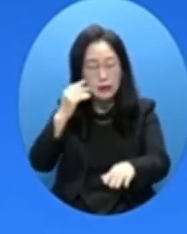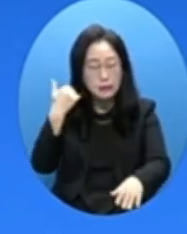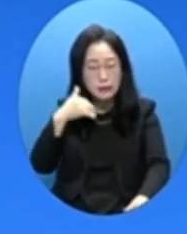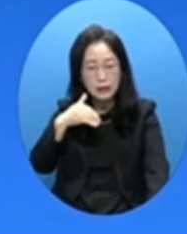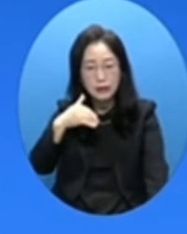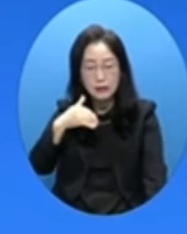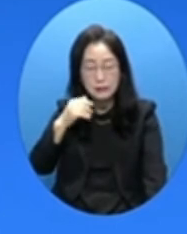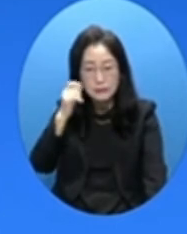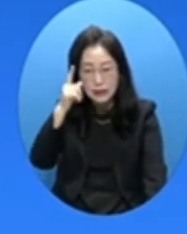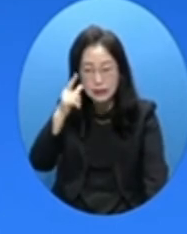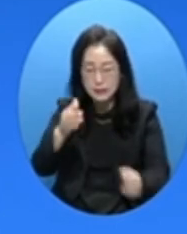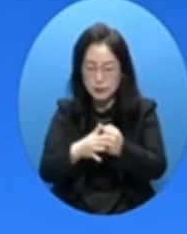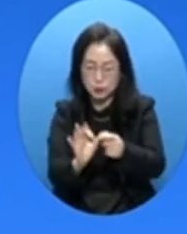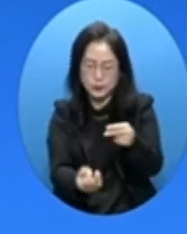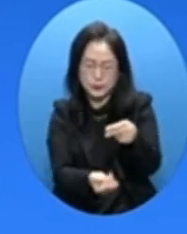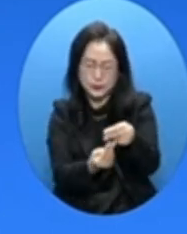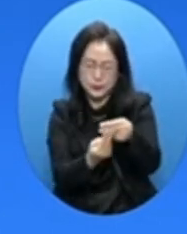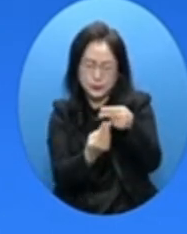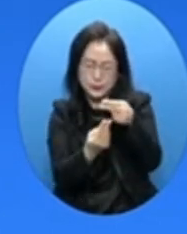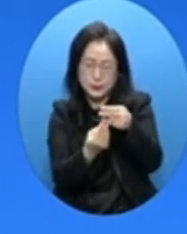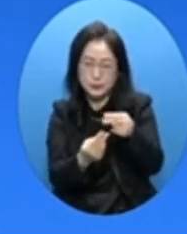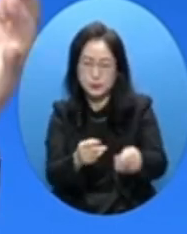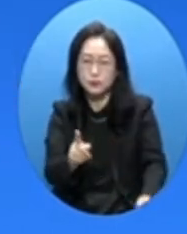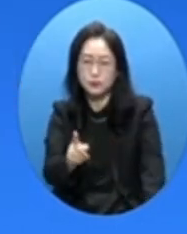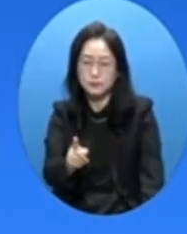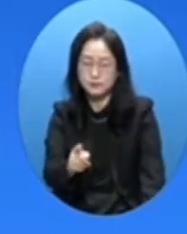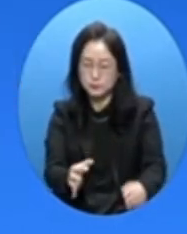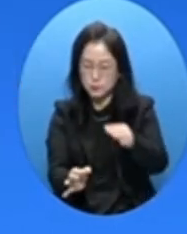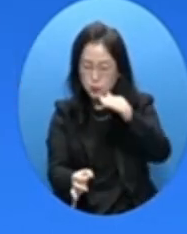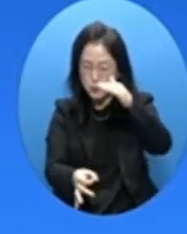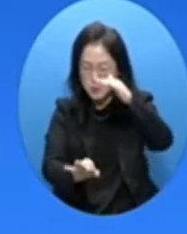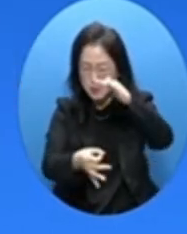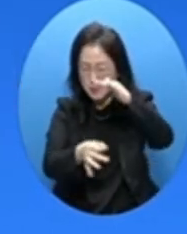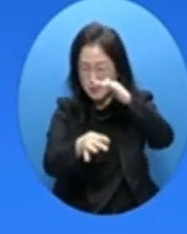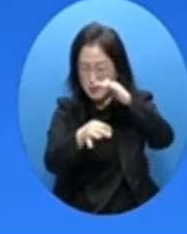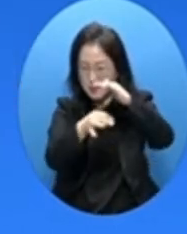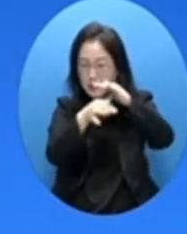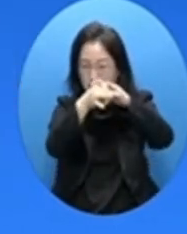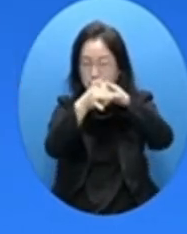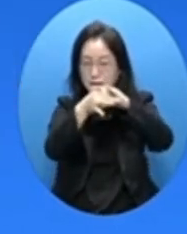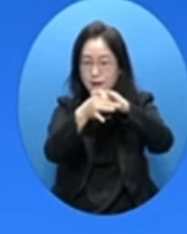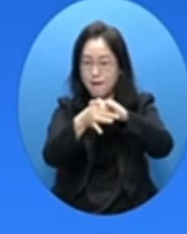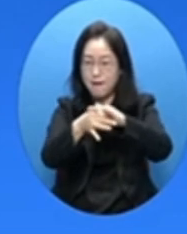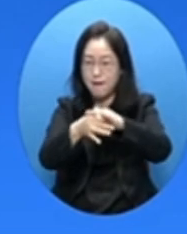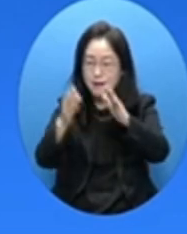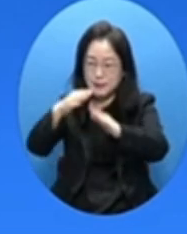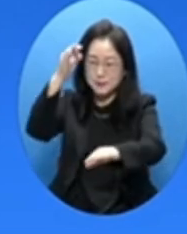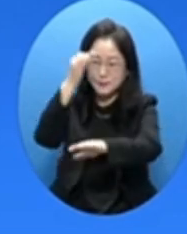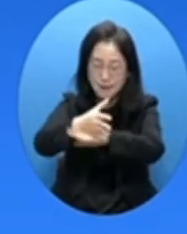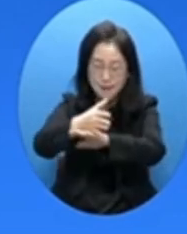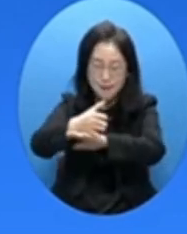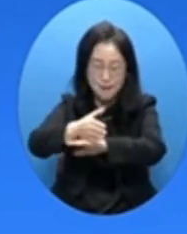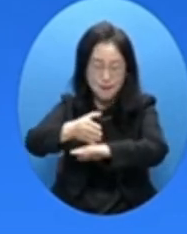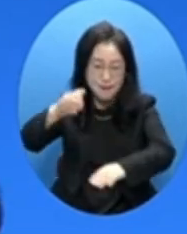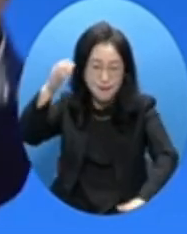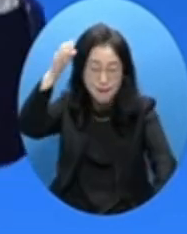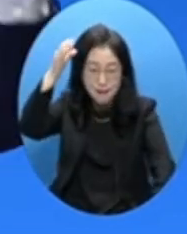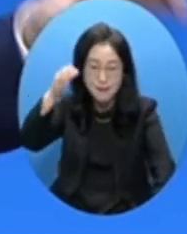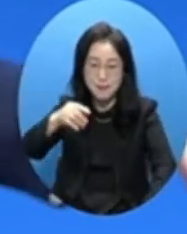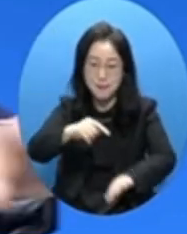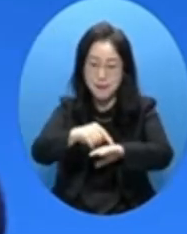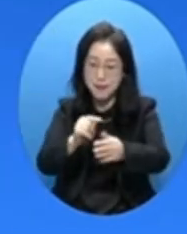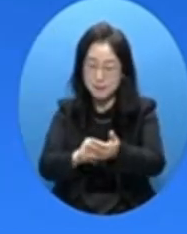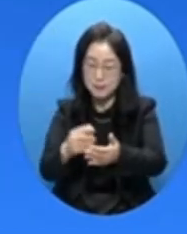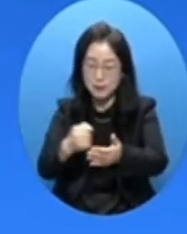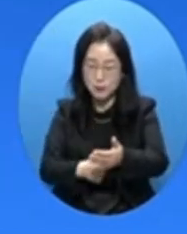그래서 돈을 모으기 시작했습니다 그래서이 돌을 모아서 집을 차겠다 그리고 돈을 모은 돈을